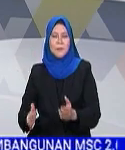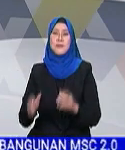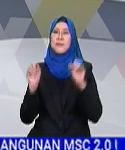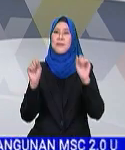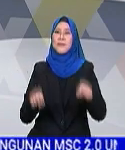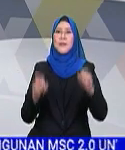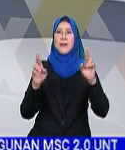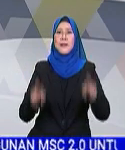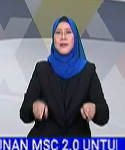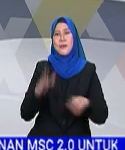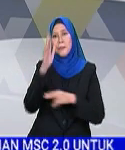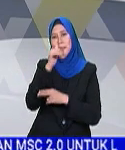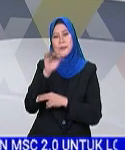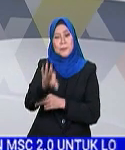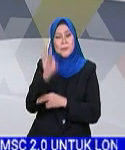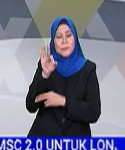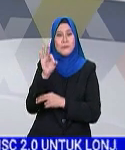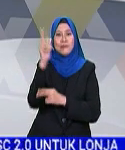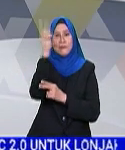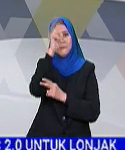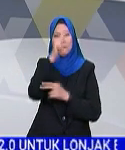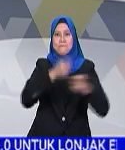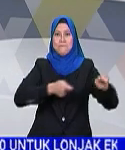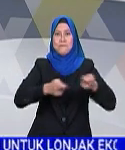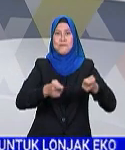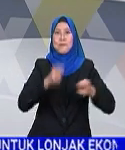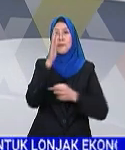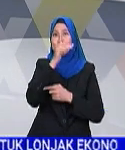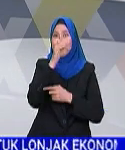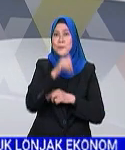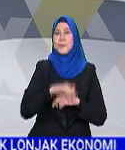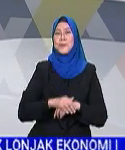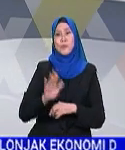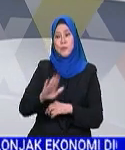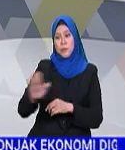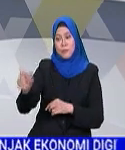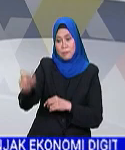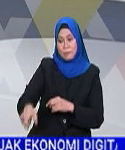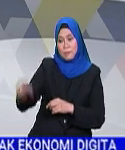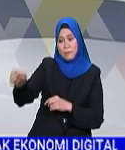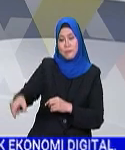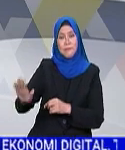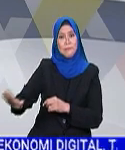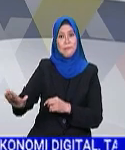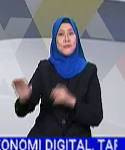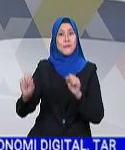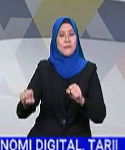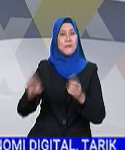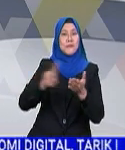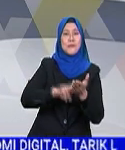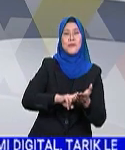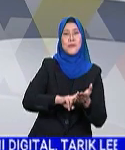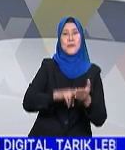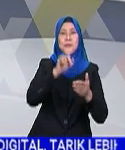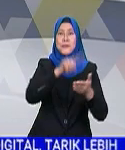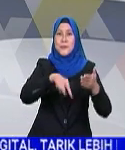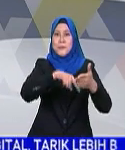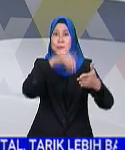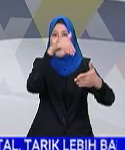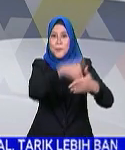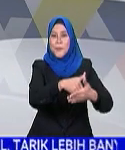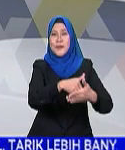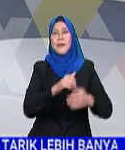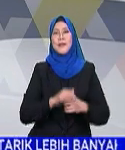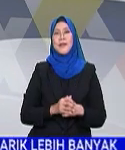Melaka memilih kerajaan baru. Calon-calon bertanding turut menunaikan tanggungjawab sebagai daftar pemilih. Di Sekolah Kebangsaan Ramuan